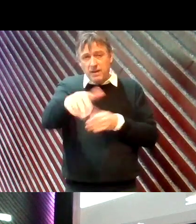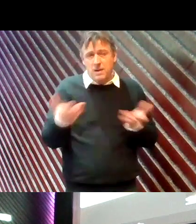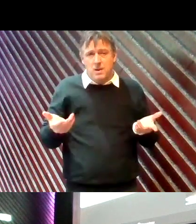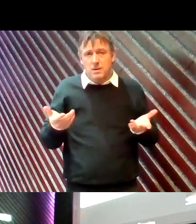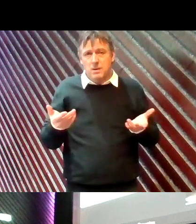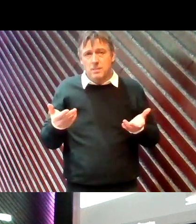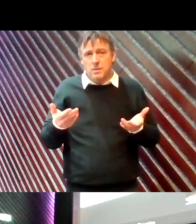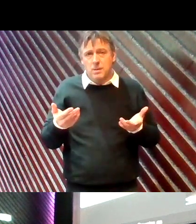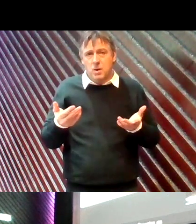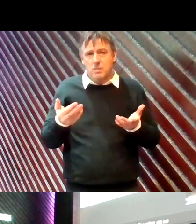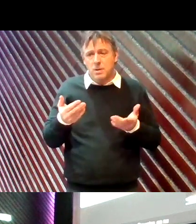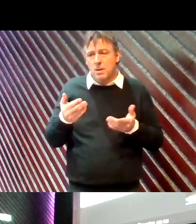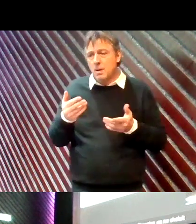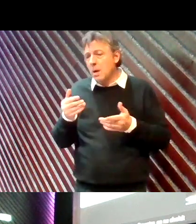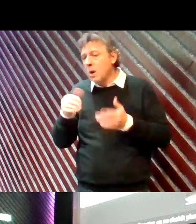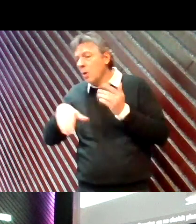eh bien, on le choisit plus aux candidats